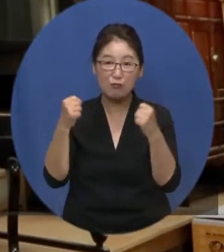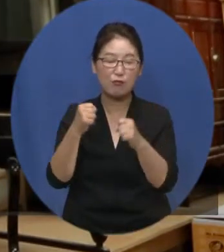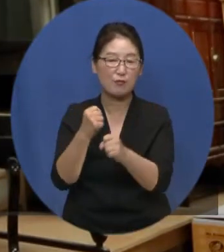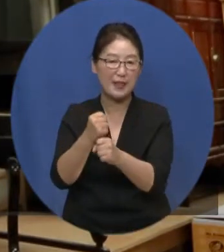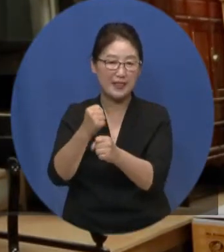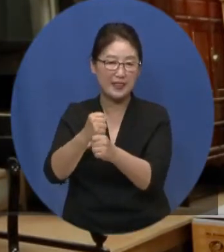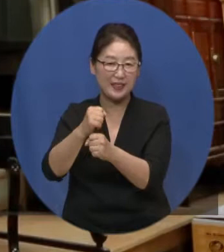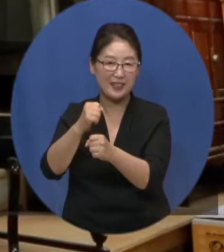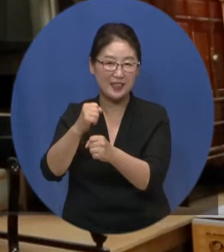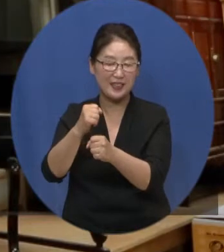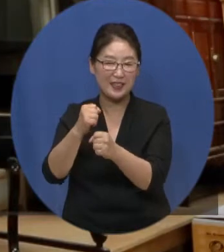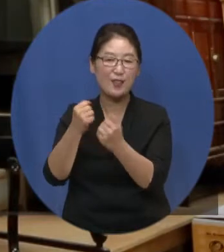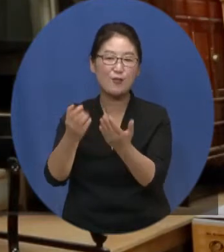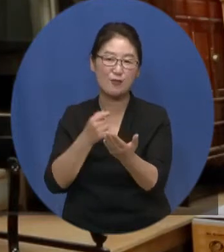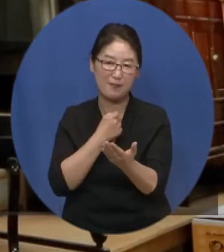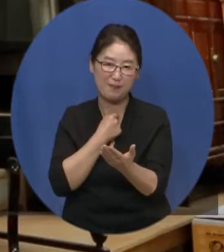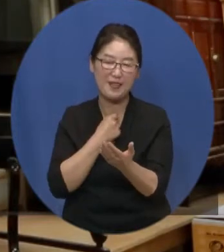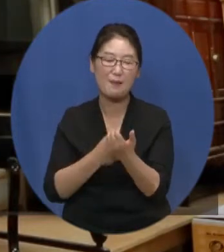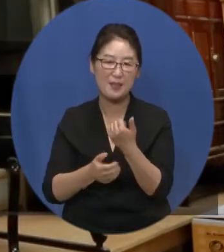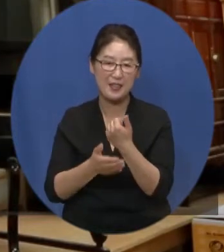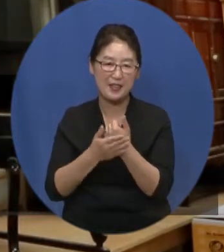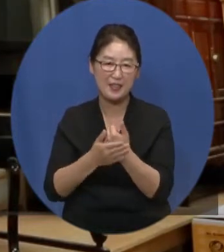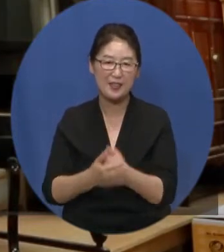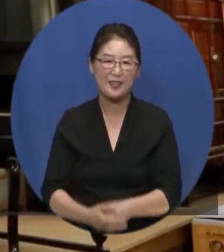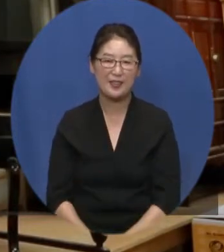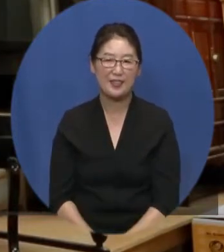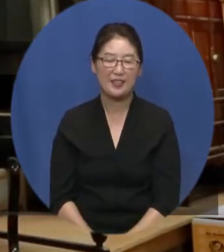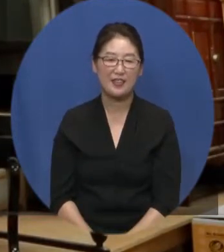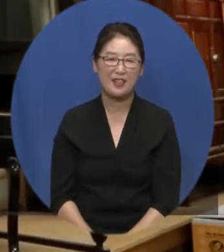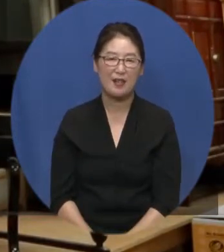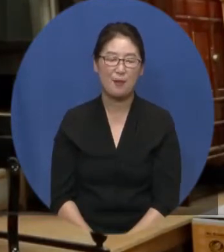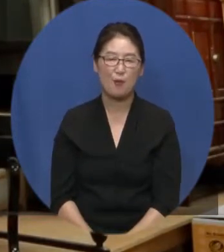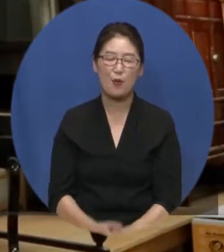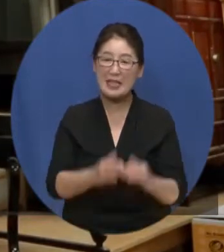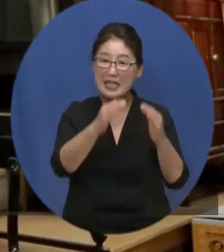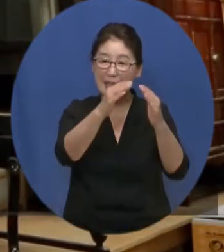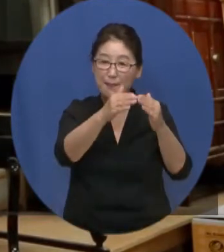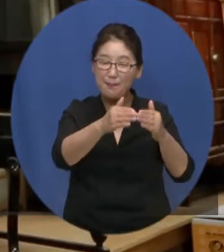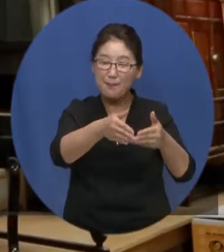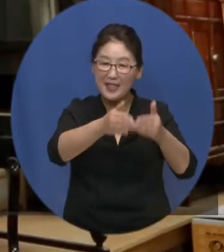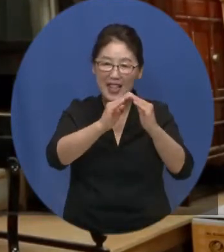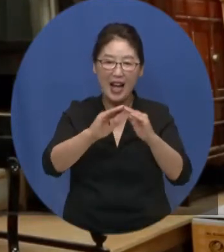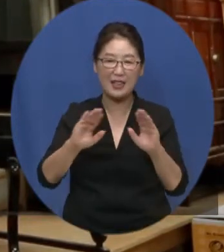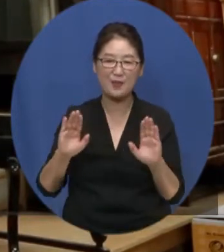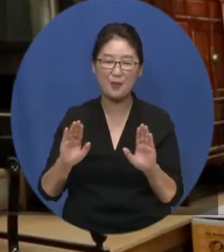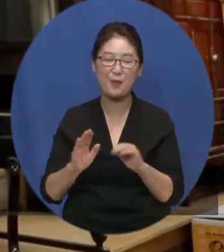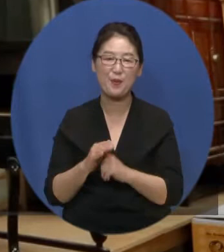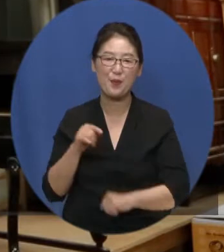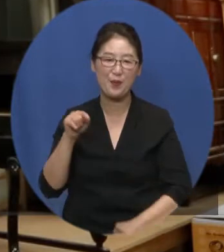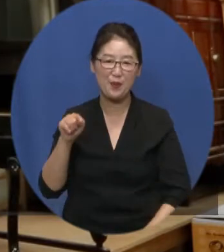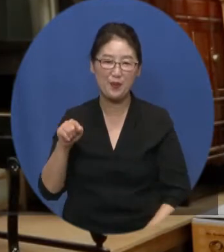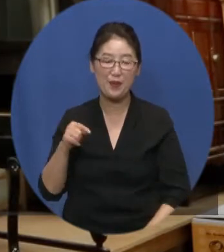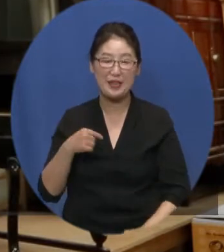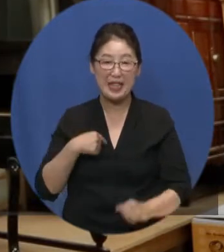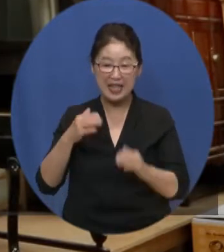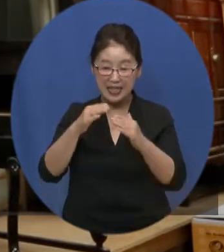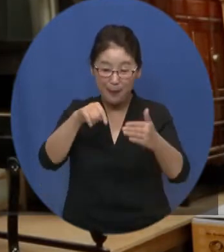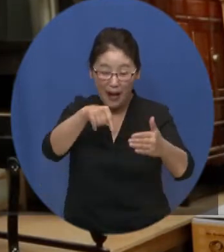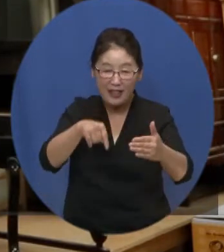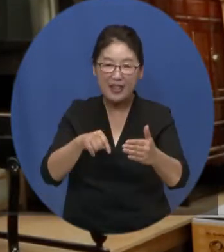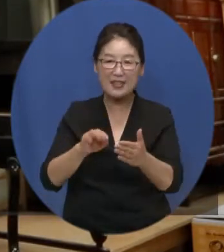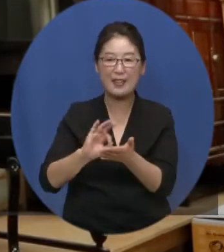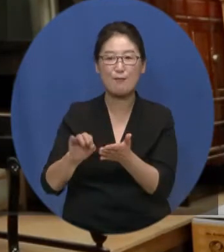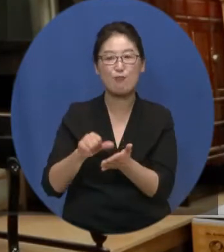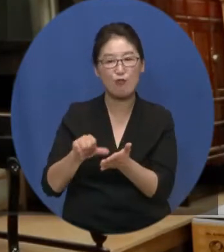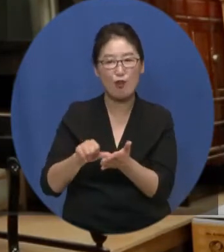라고 해야되나요 큰 집 글이 아닌 그냥 제 10의 제가 쓰고 싶은 그 다음에